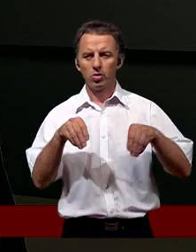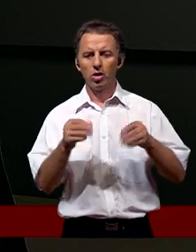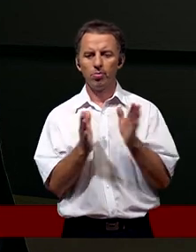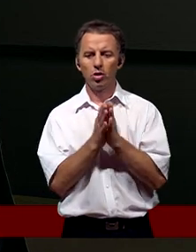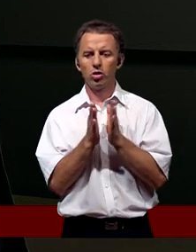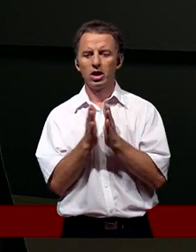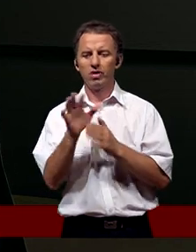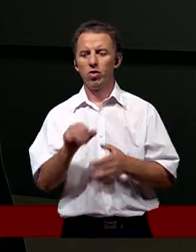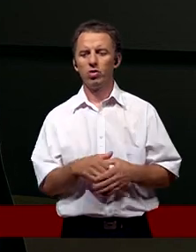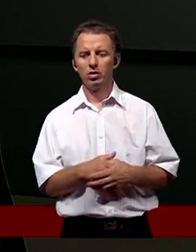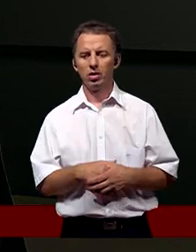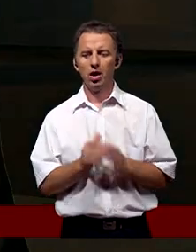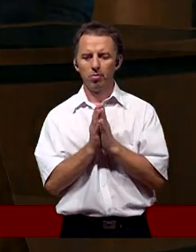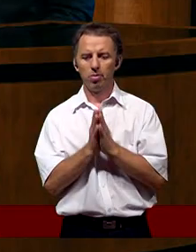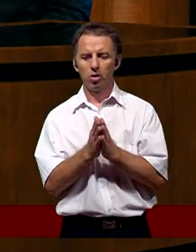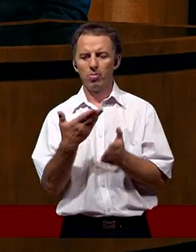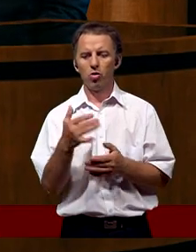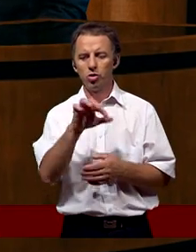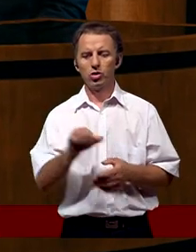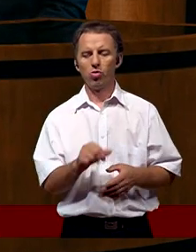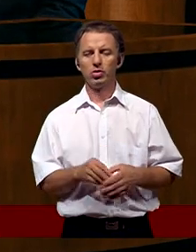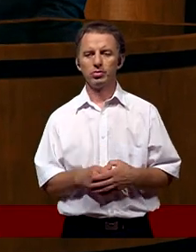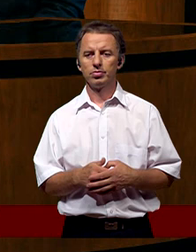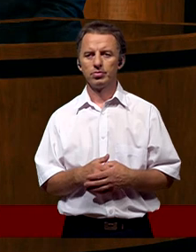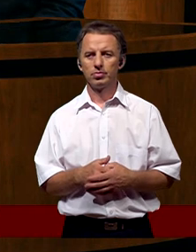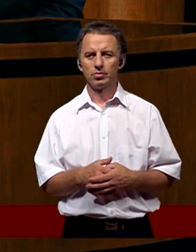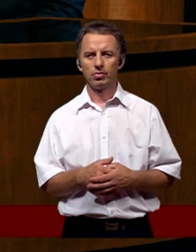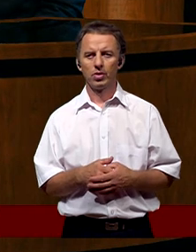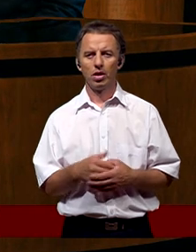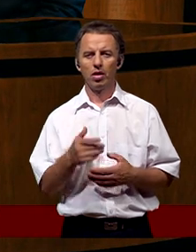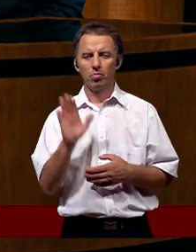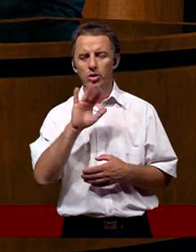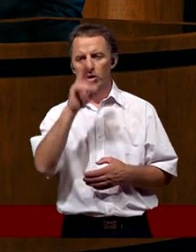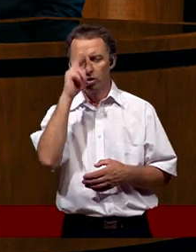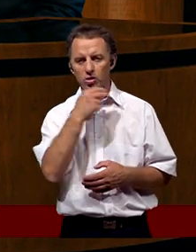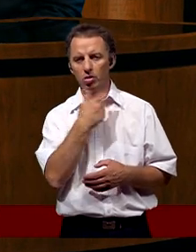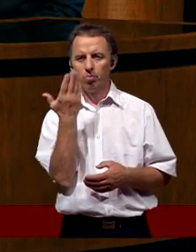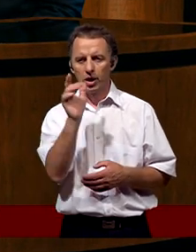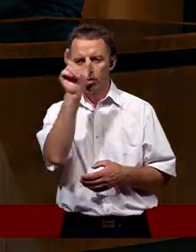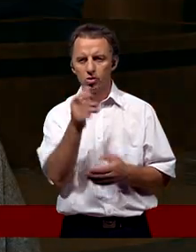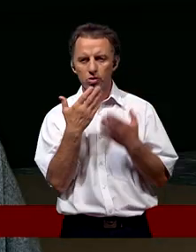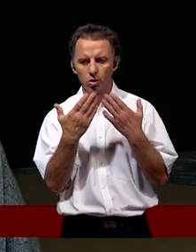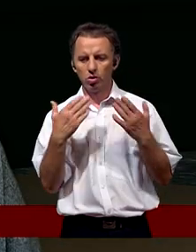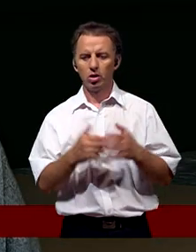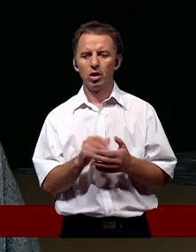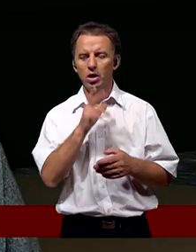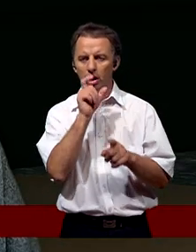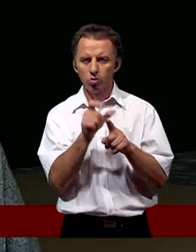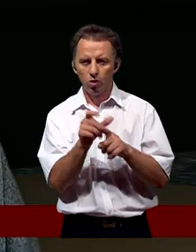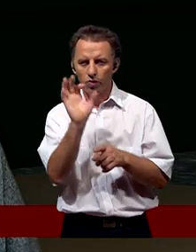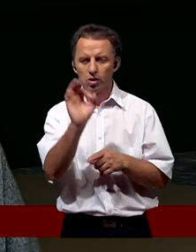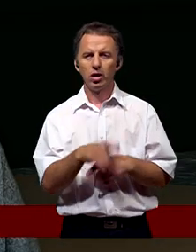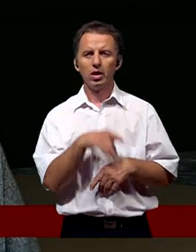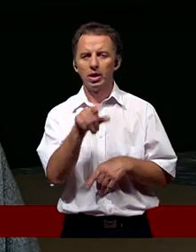rozpoczniemy modlitwą. Poproszę Małgosię o modlitwę. Boże nasz i Ojcze, bardzo Ci dziękujemy za